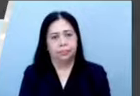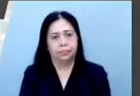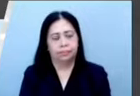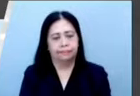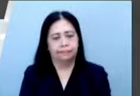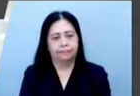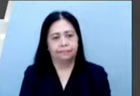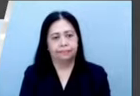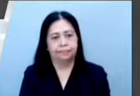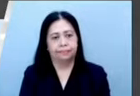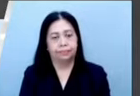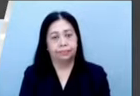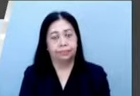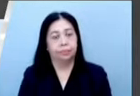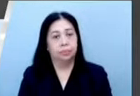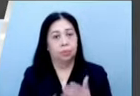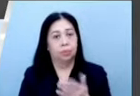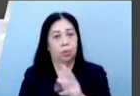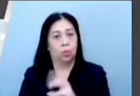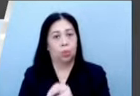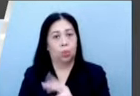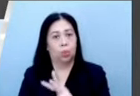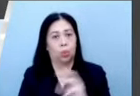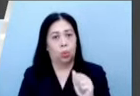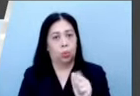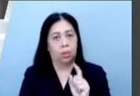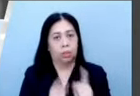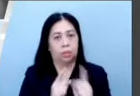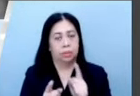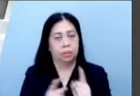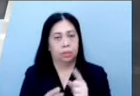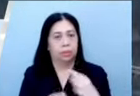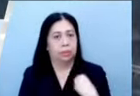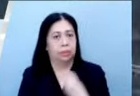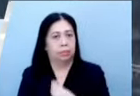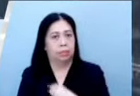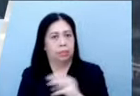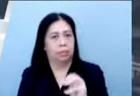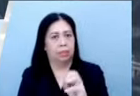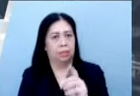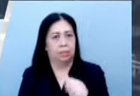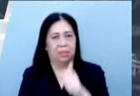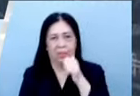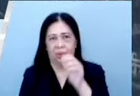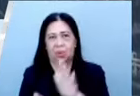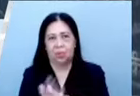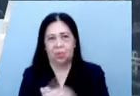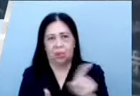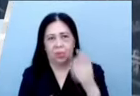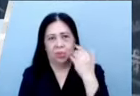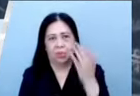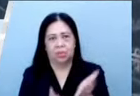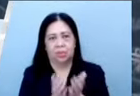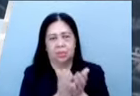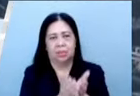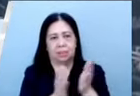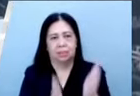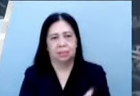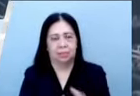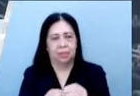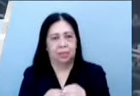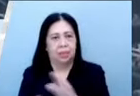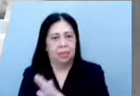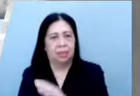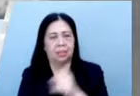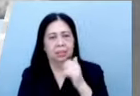Sa pamamagitan ng OWA, nakausap ng mga membro ng media ang asawa ng isa sa mga nasawing tripulante at asawa ng seryosong nasaktan sa missile